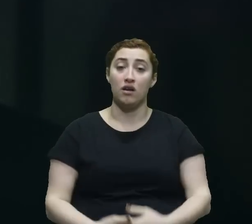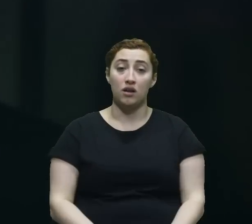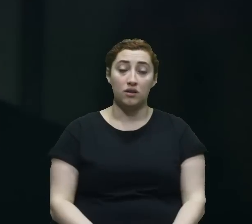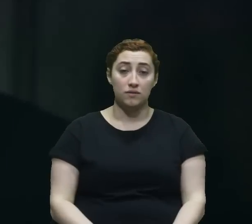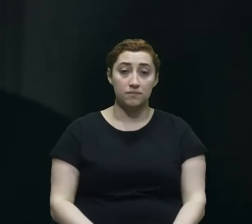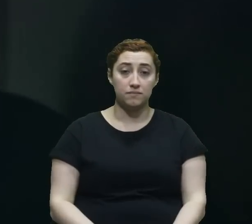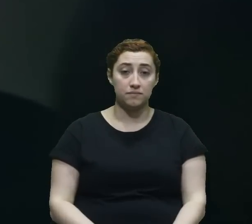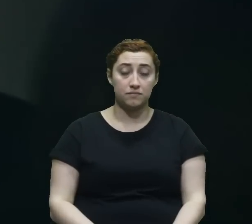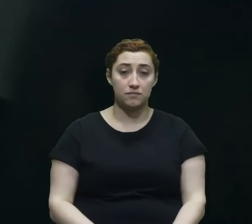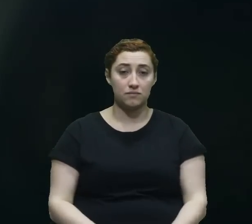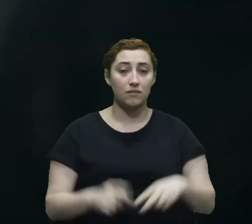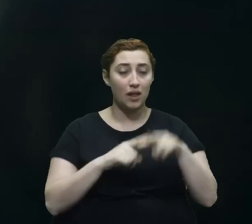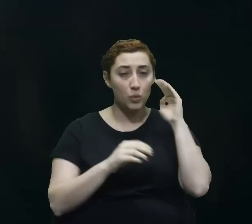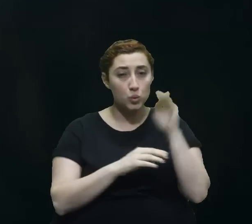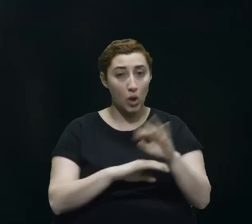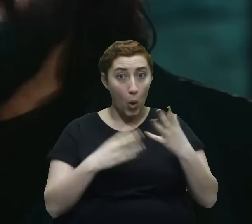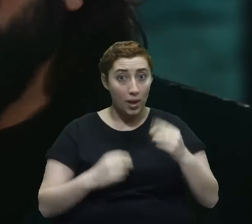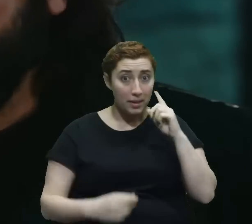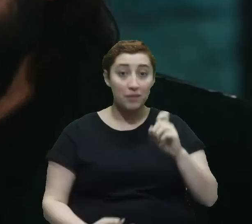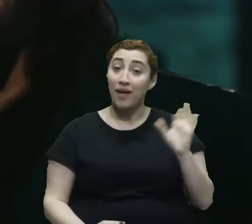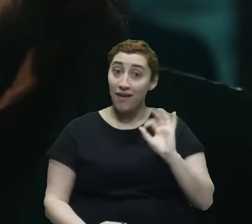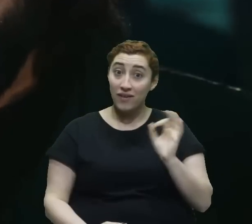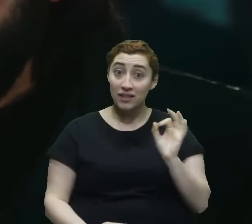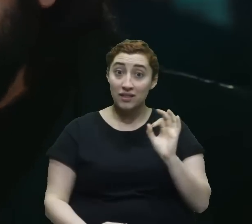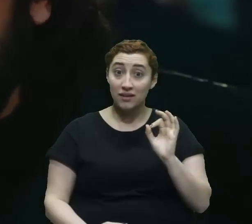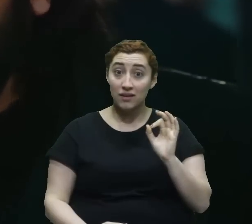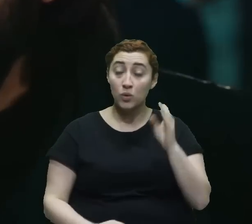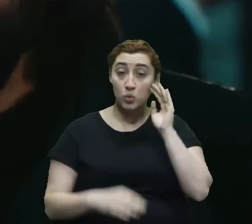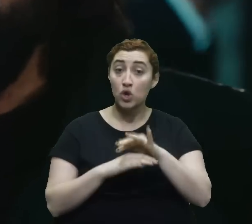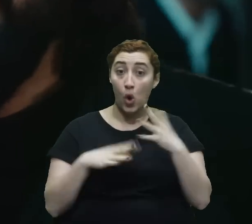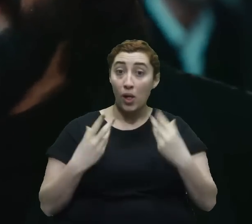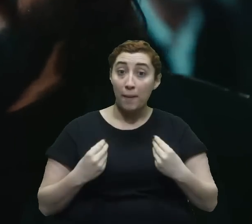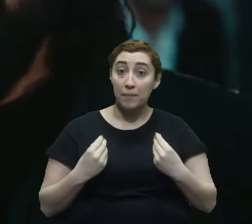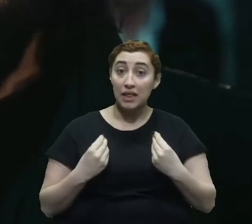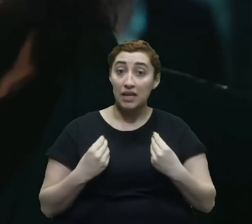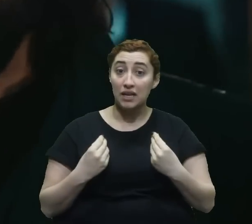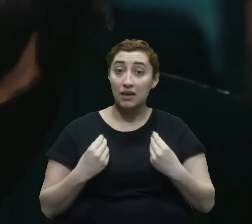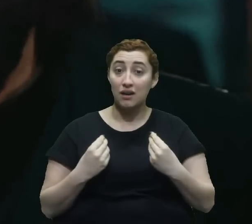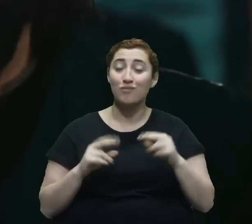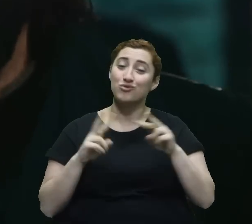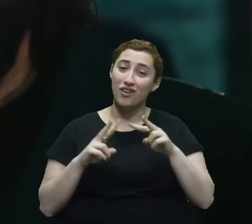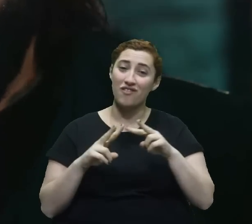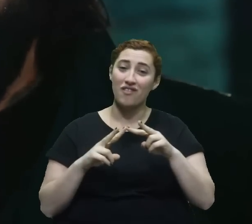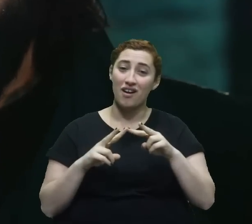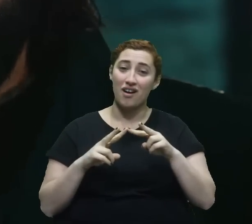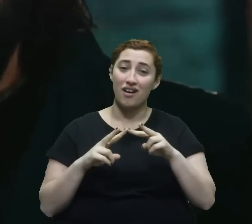kapıya çıktı. Ali tuzak olmasın bu? Evet, tuzak olabilir.